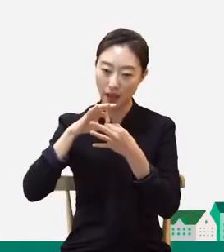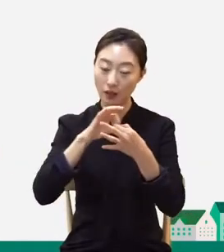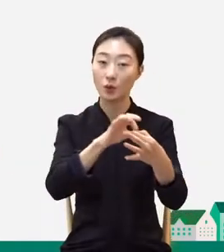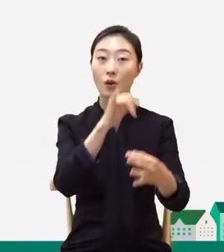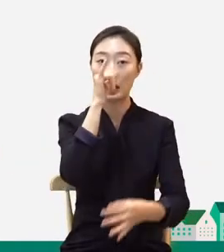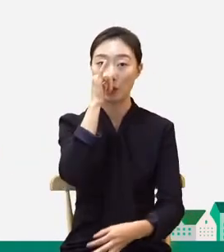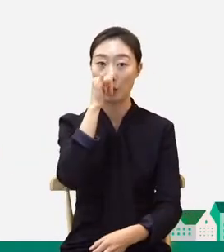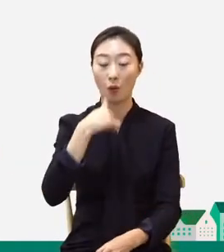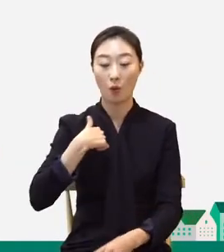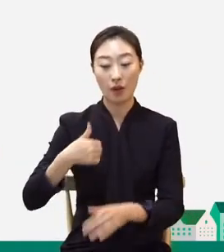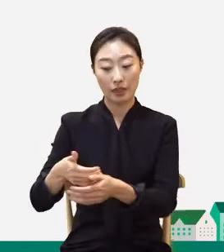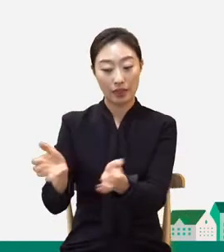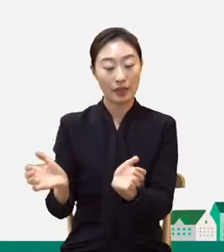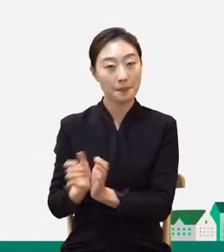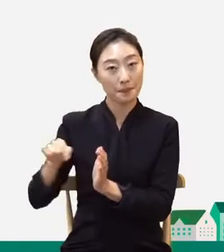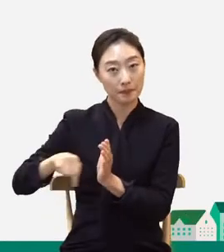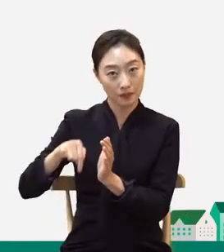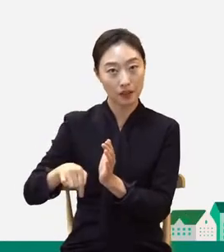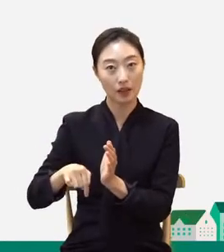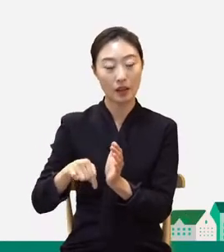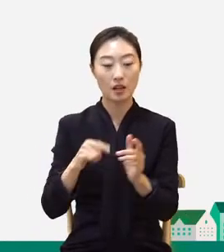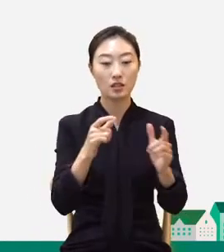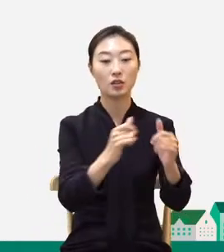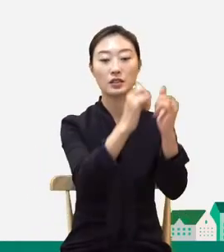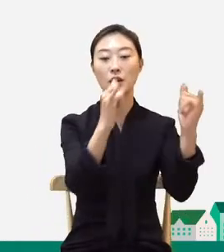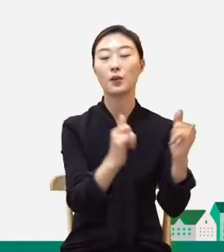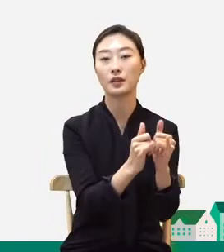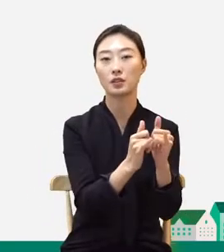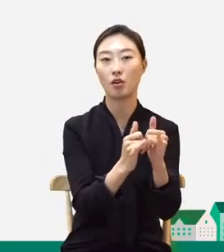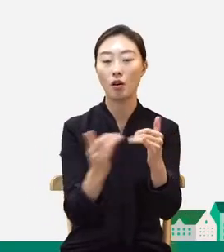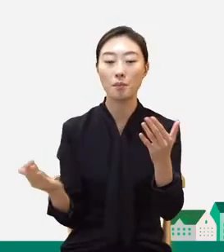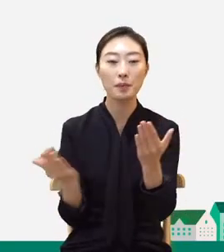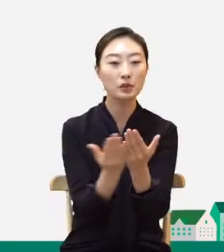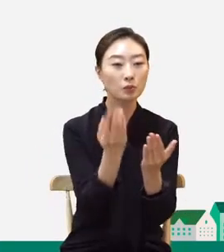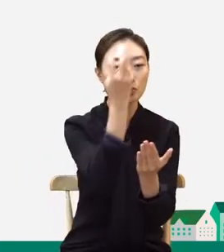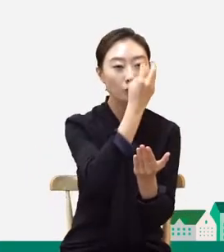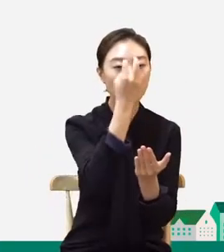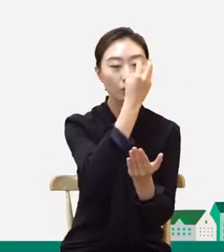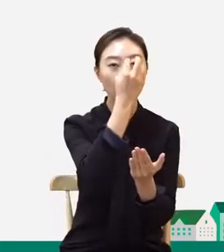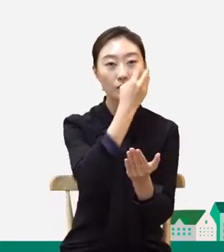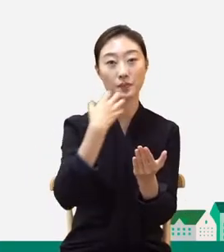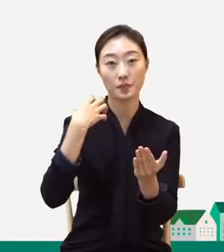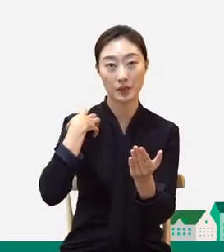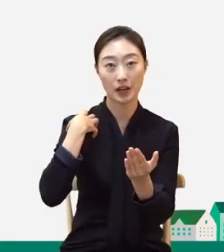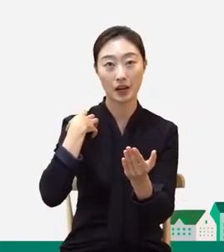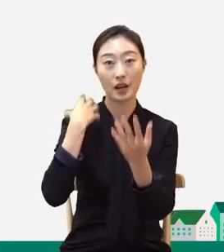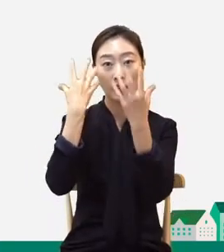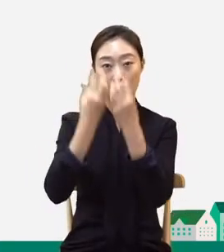그 도우누리에서 그 지역사회에서 계속 맞춤형 노인 돌봄을 했던